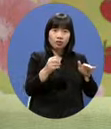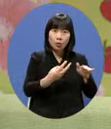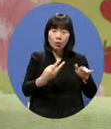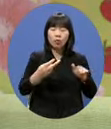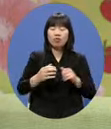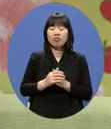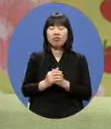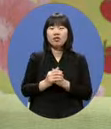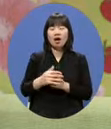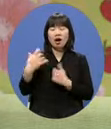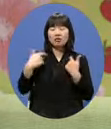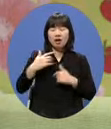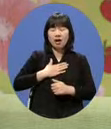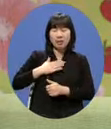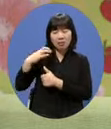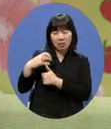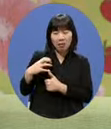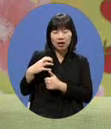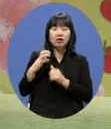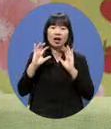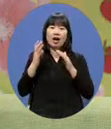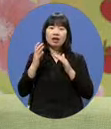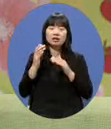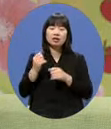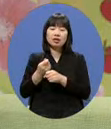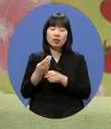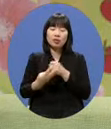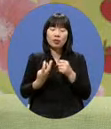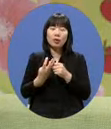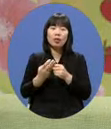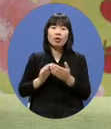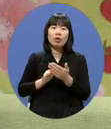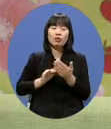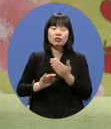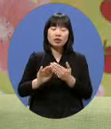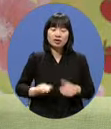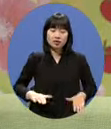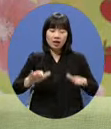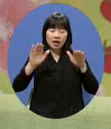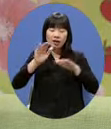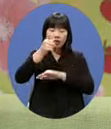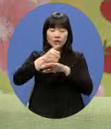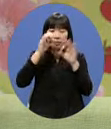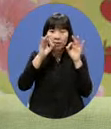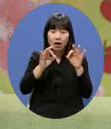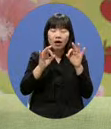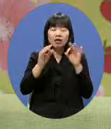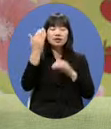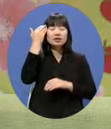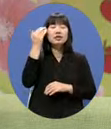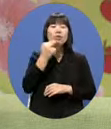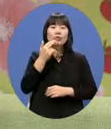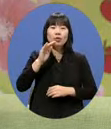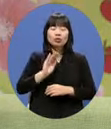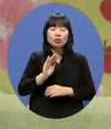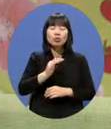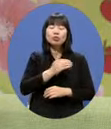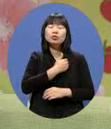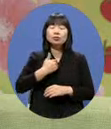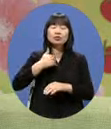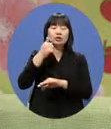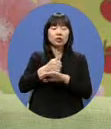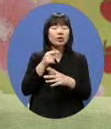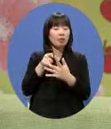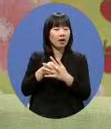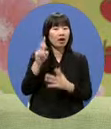년 뒤에는 어떻게 달라졌을까요 뭐 전문가가 아니더라도 그 결과는 충분히 예측이 가능합니다 우리 아이를 그럼 이렇게